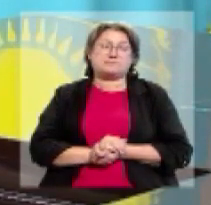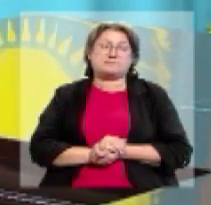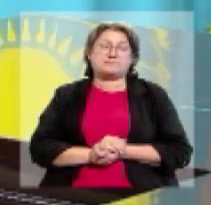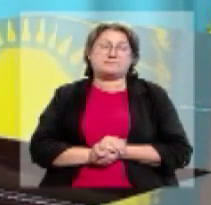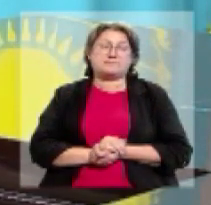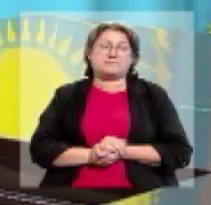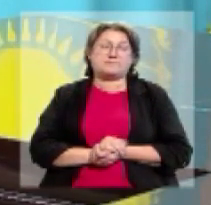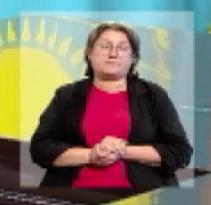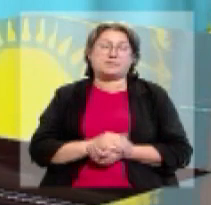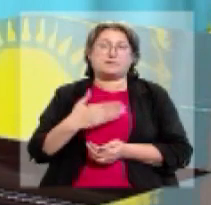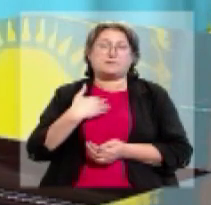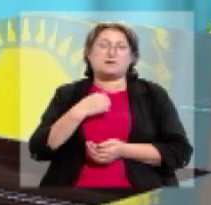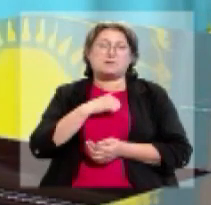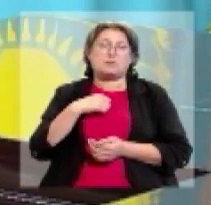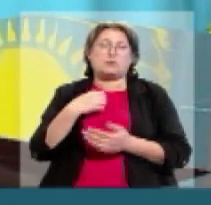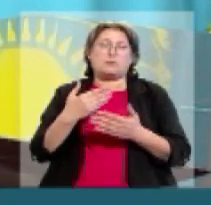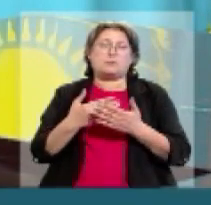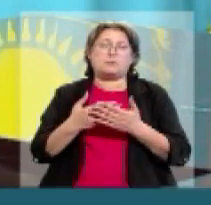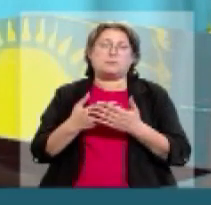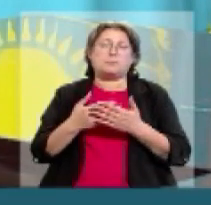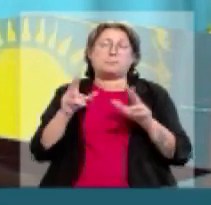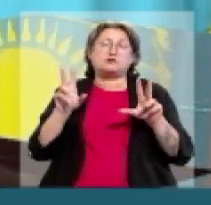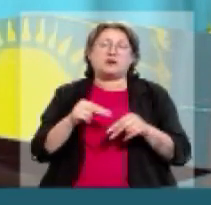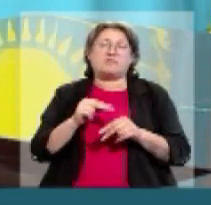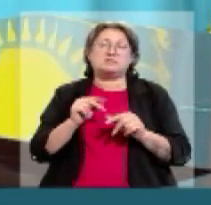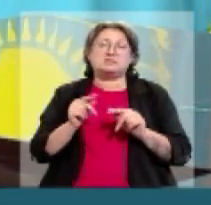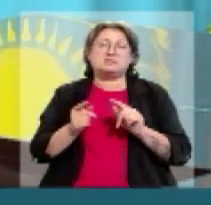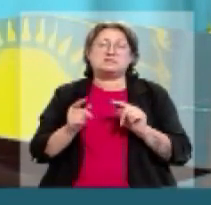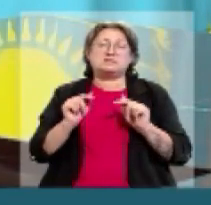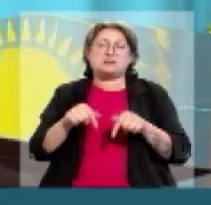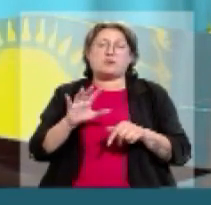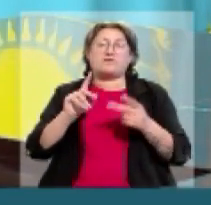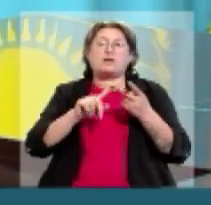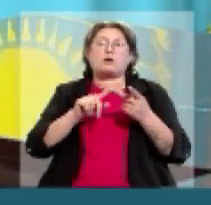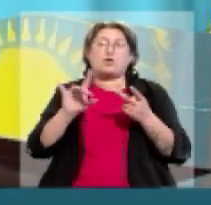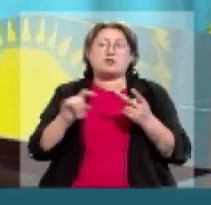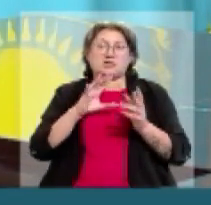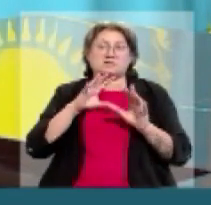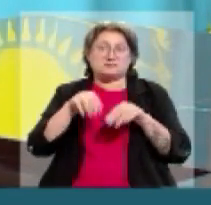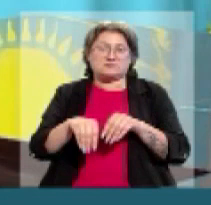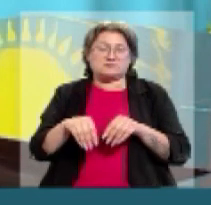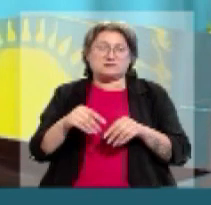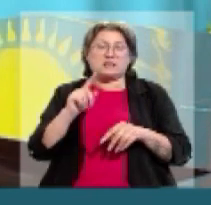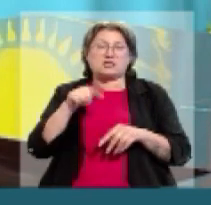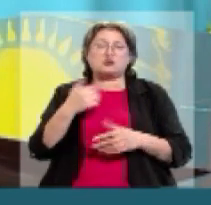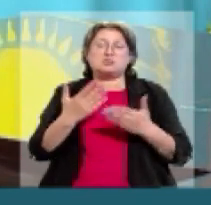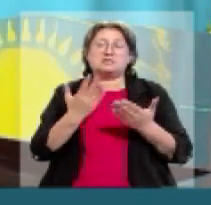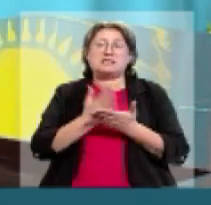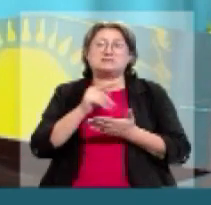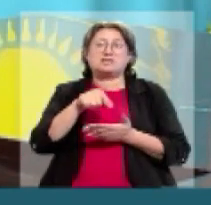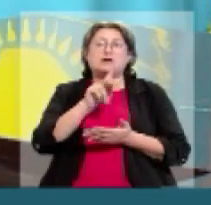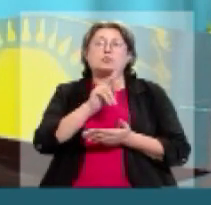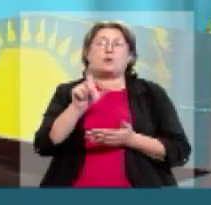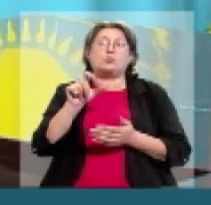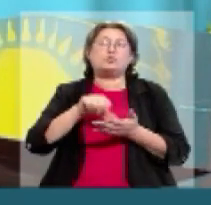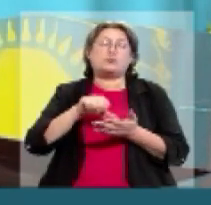мне самому посчастливилось стать резервистом только во второй раз. Если даже есть те, кто